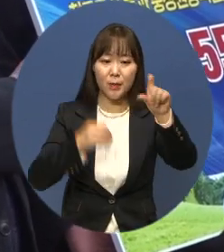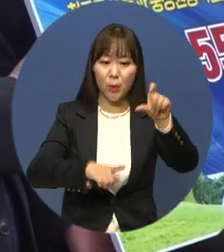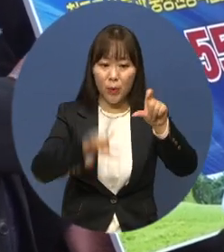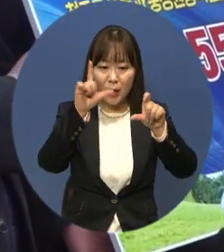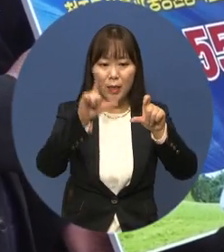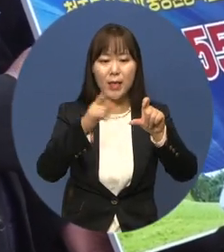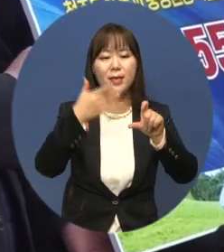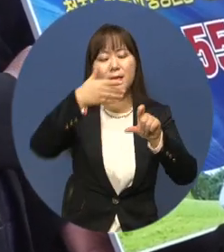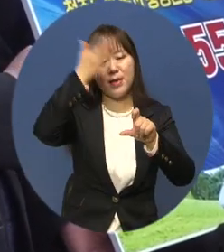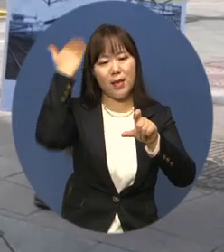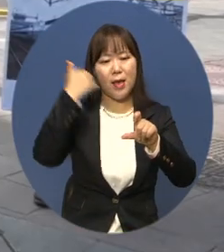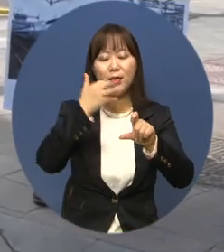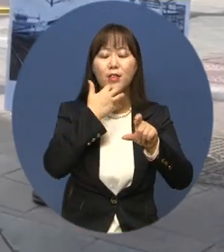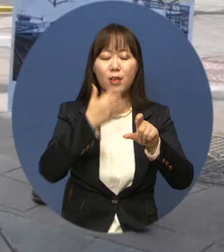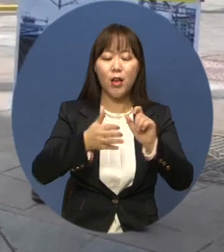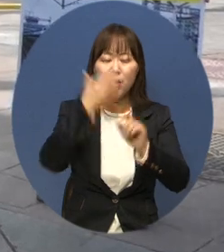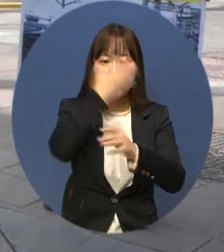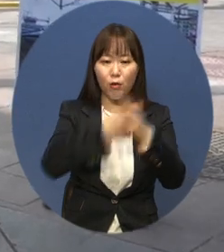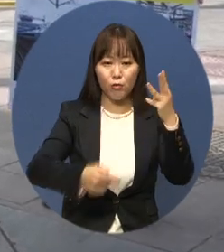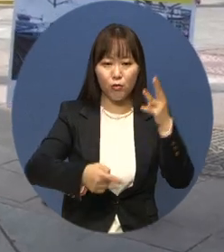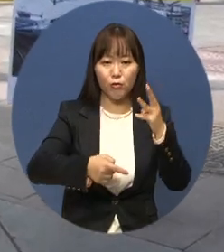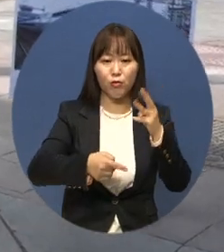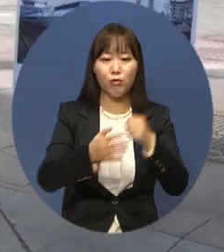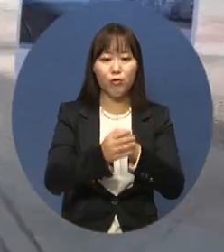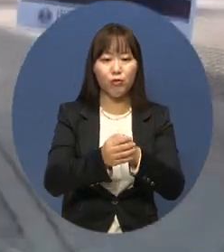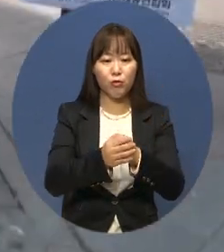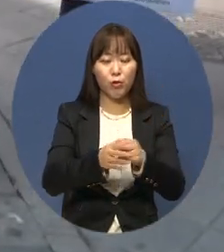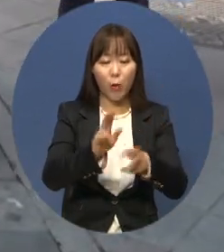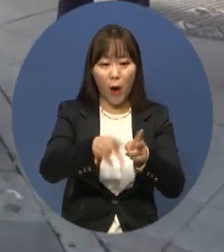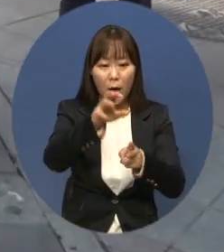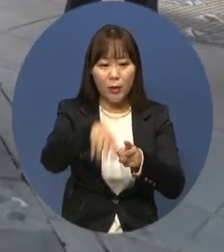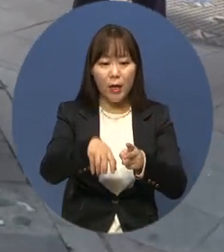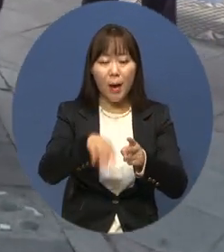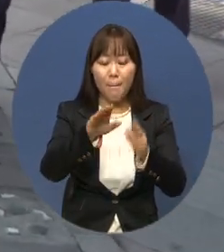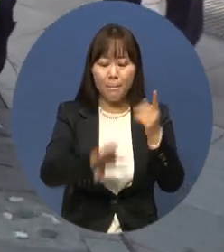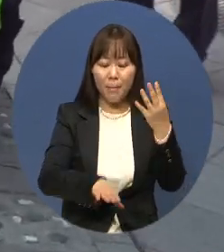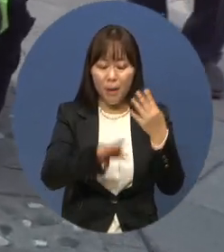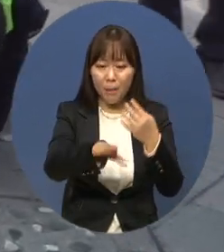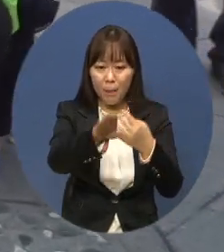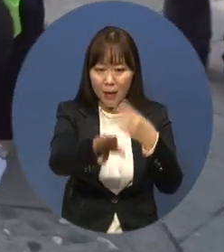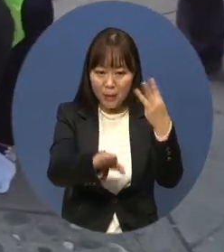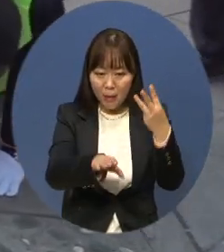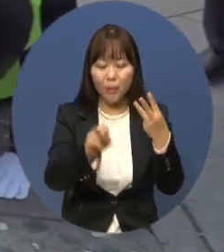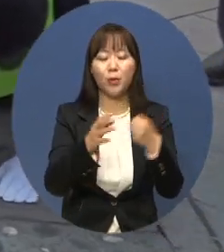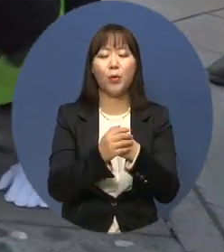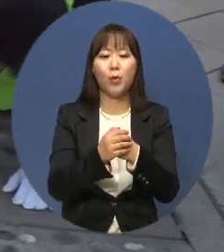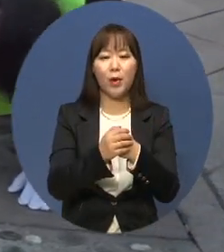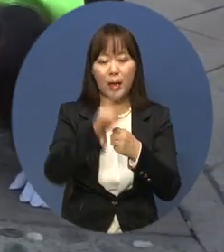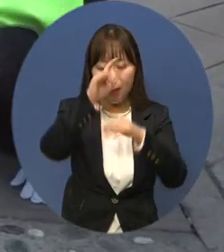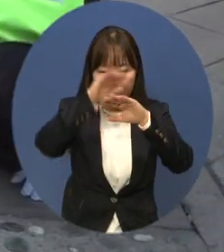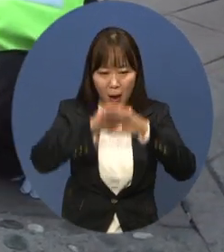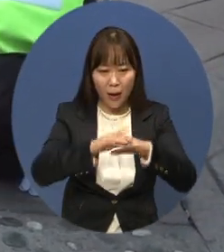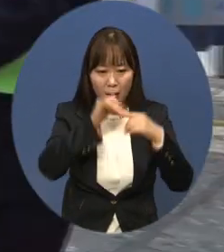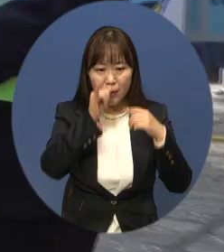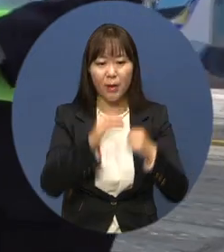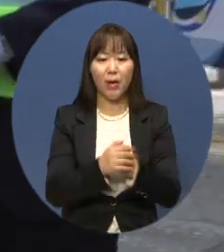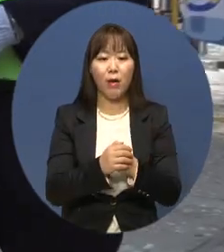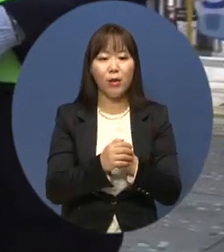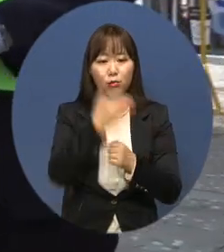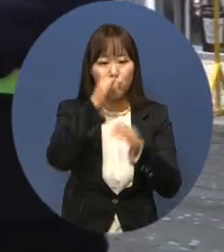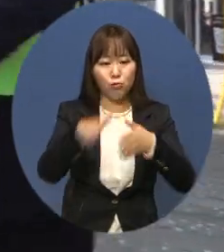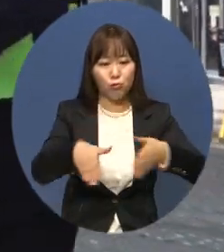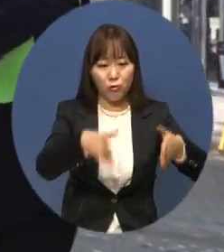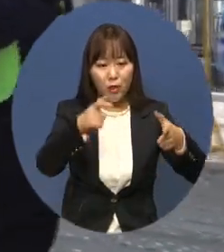청주도심 철길에서 삼보일배 챌린지 행사를 진행했습니다. 충청권 광역철도 국가계획